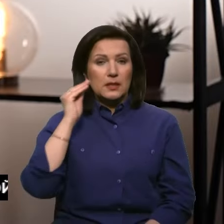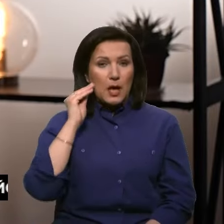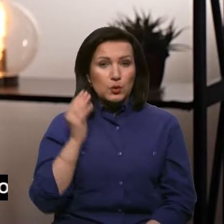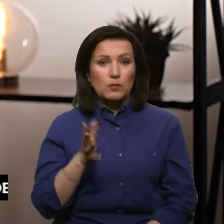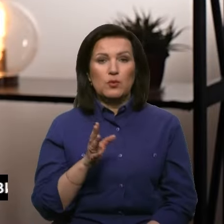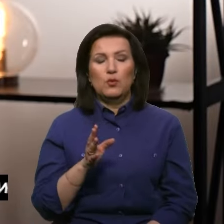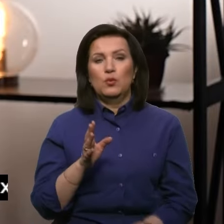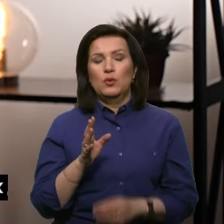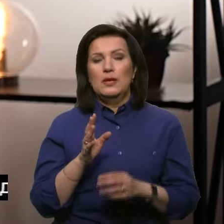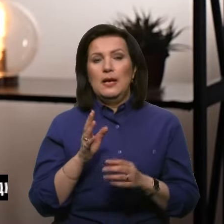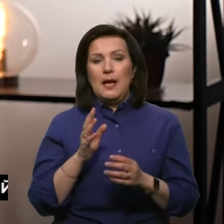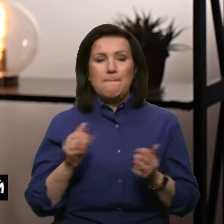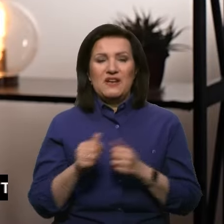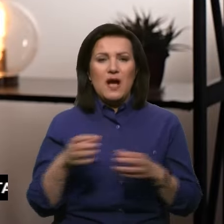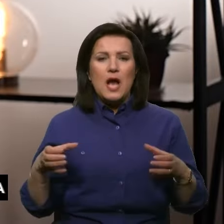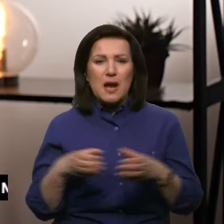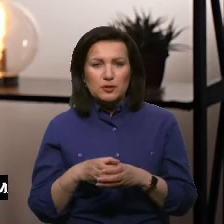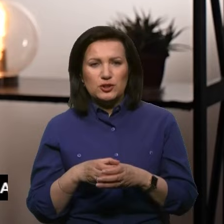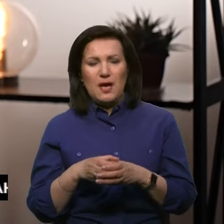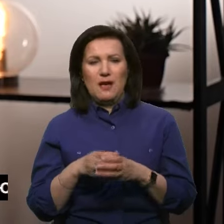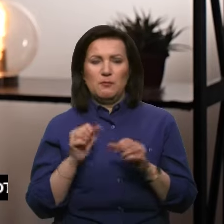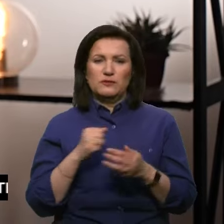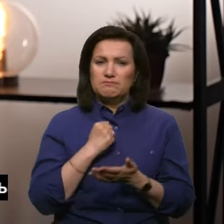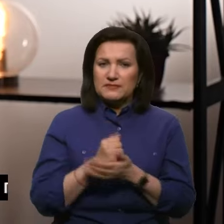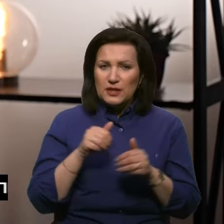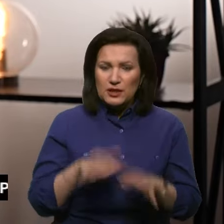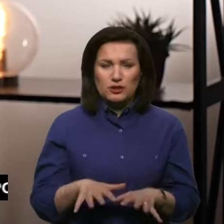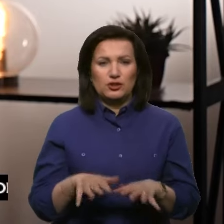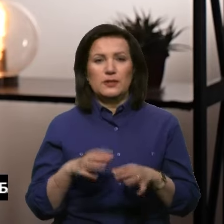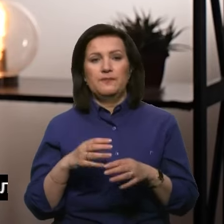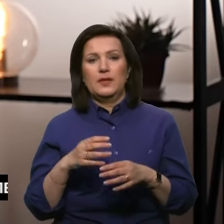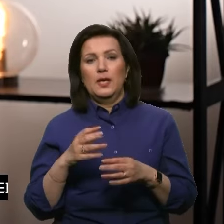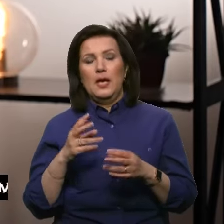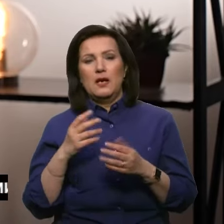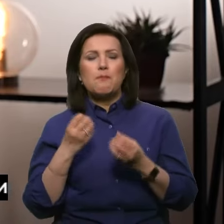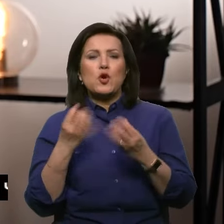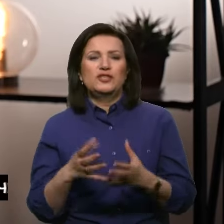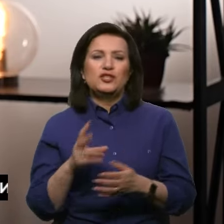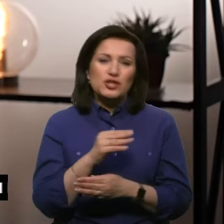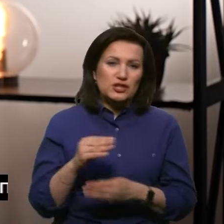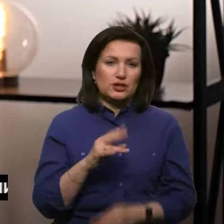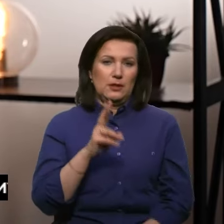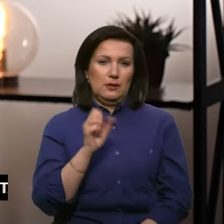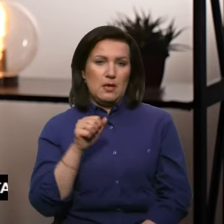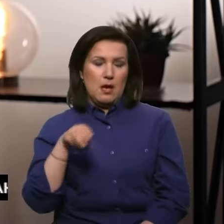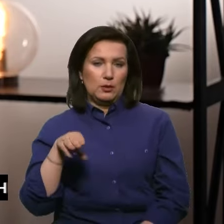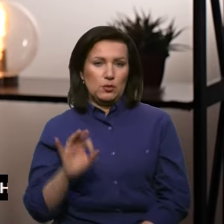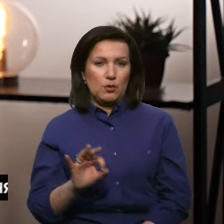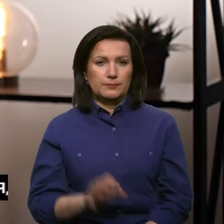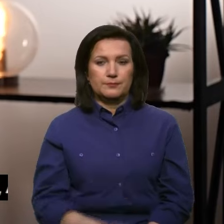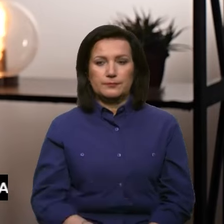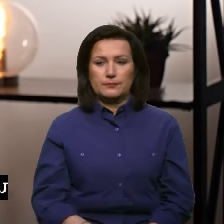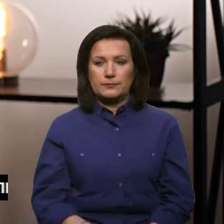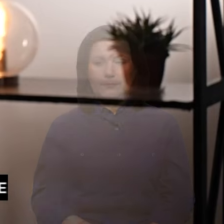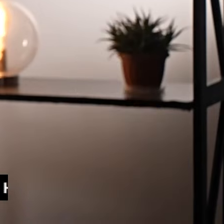Аліни Фролової, перевагою «Рамштайну» є його гнучкість, можливість ухвалювати рішення простіше, аніж, скажімо, в межах НАТО. Олена Куренкова, Олександр Сова,